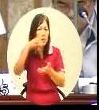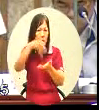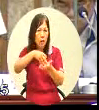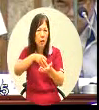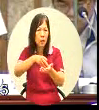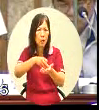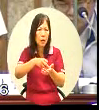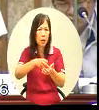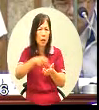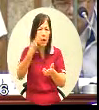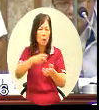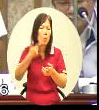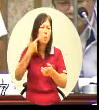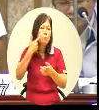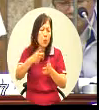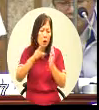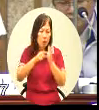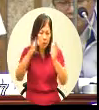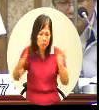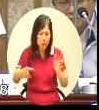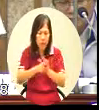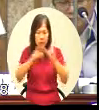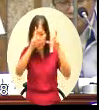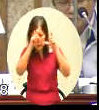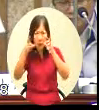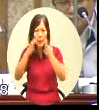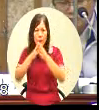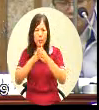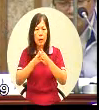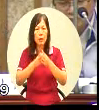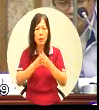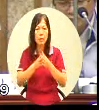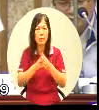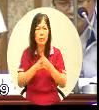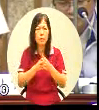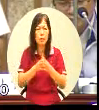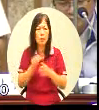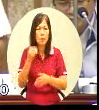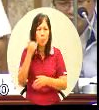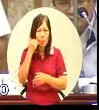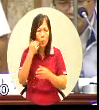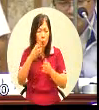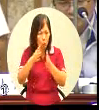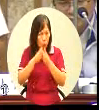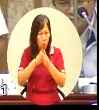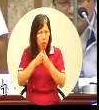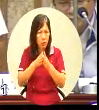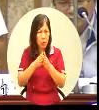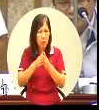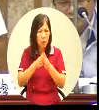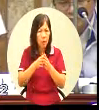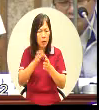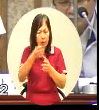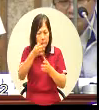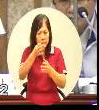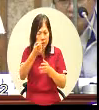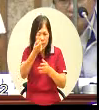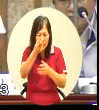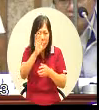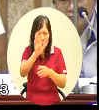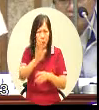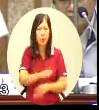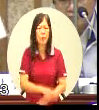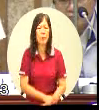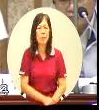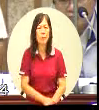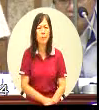6个月内的这个照片齁。啊，当然如果是必要的话会有一点点规费的收取。